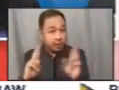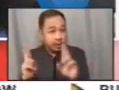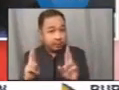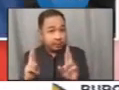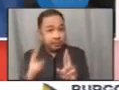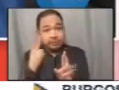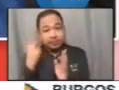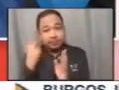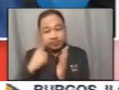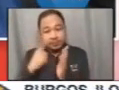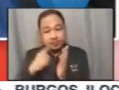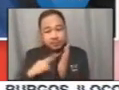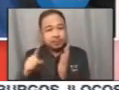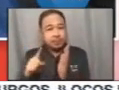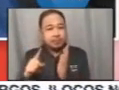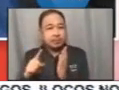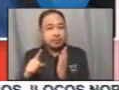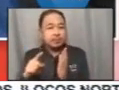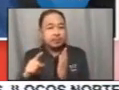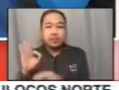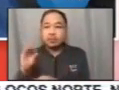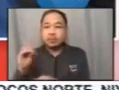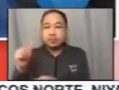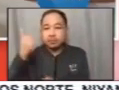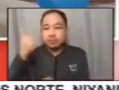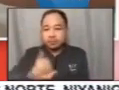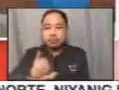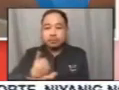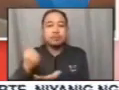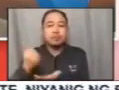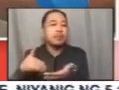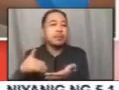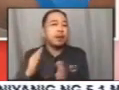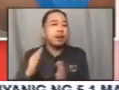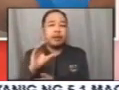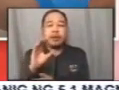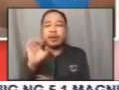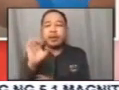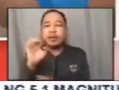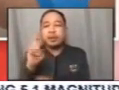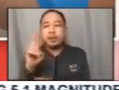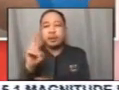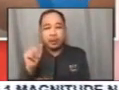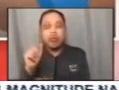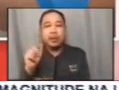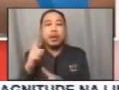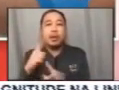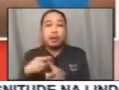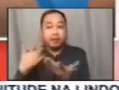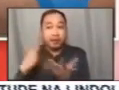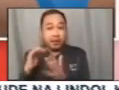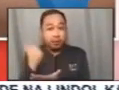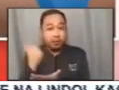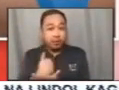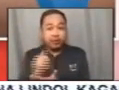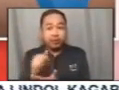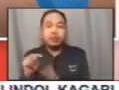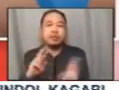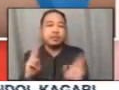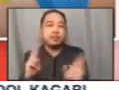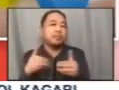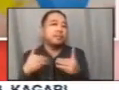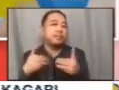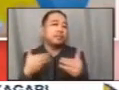talaga magkaroon ng sapat na implementation. At ito yung pinaka-challenge sa lahat pag-rollout nito kasi